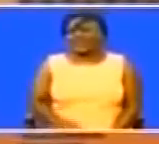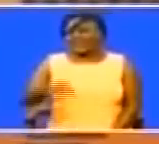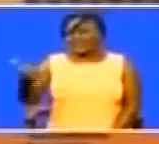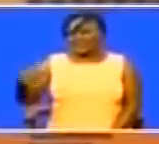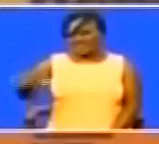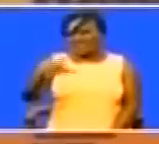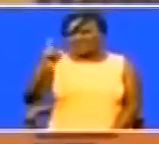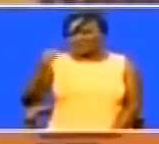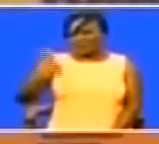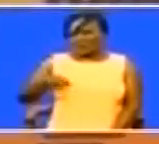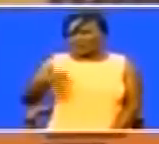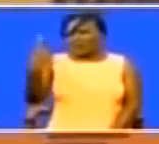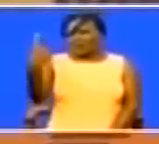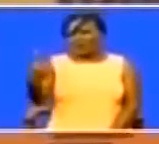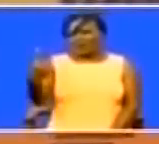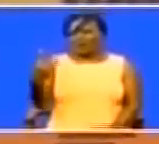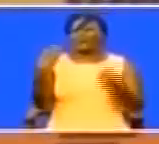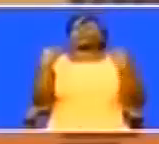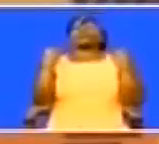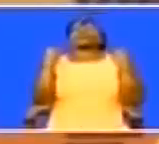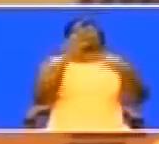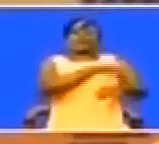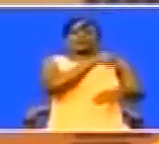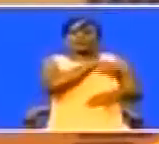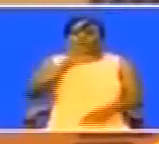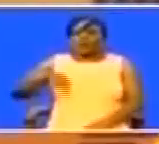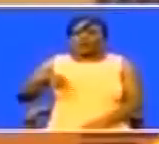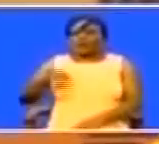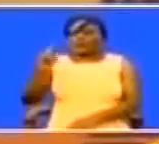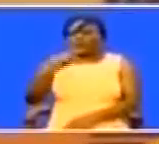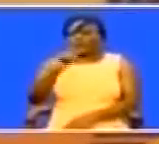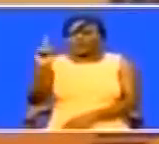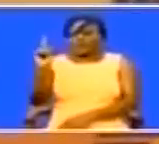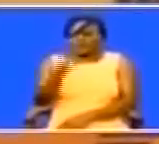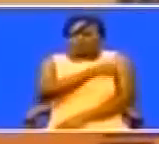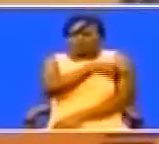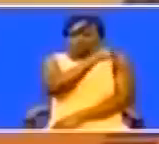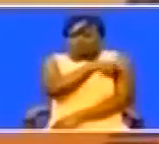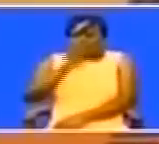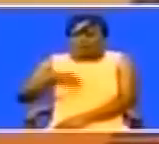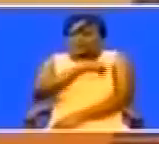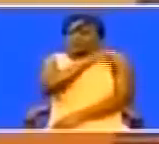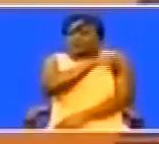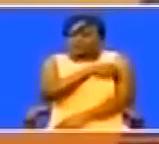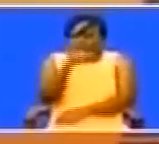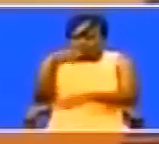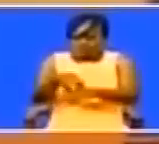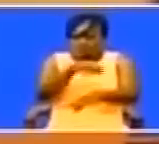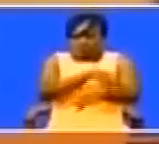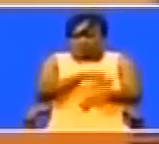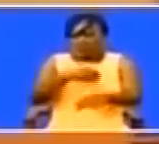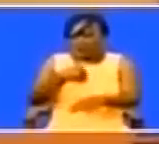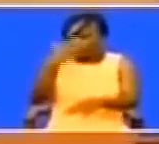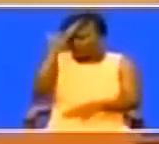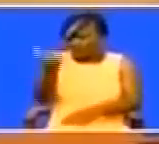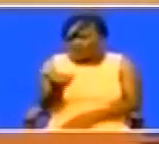Kwingineko ni kwamba mwanamke mmoja amelazwa katika hospitali ya Nairobi Women's akiuguza majeraha mwilini mwake baada ya kile